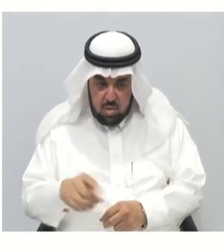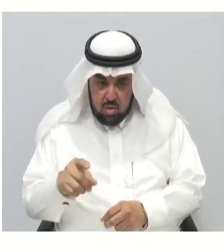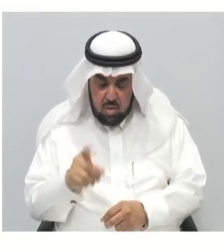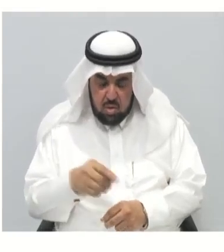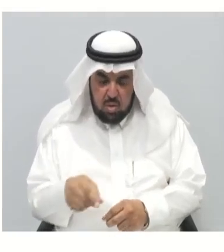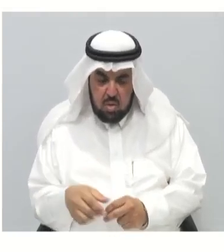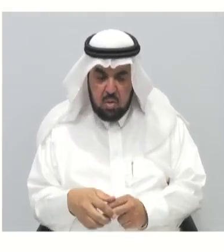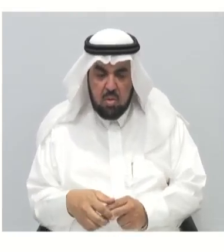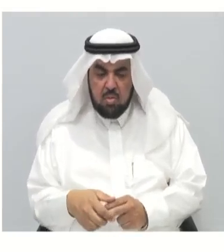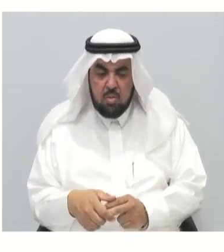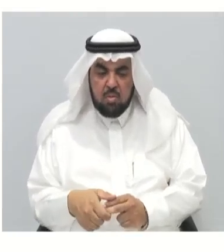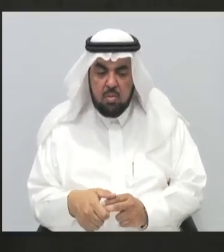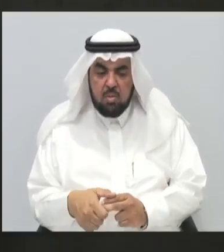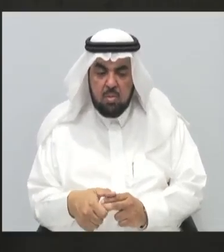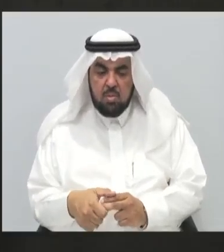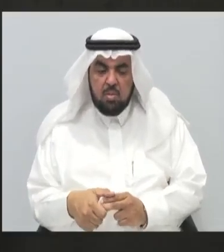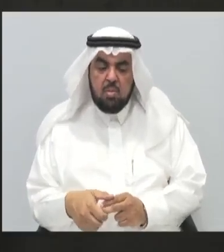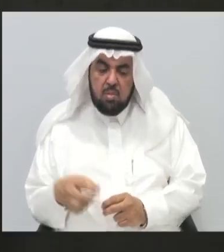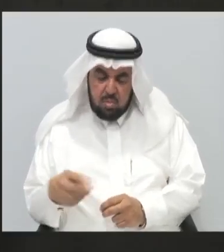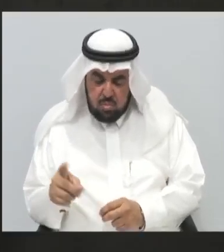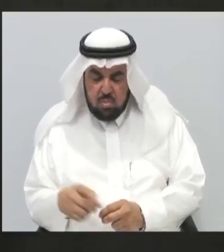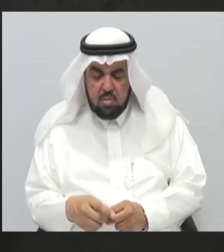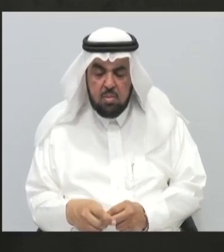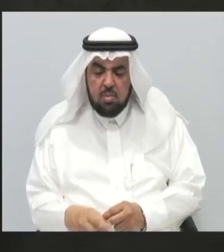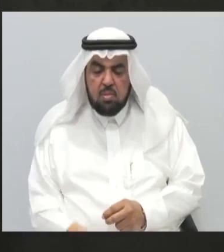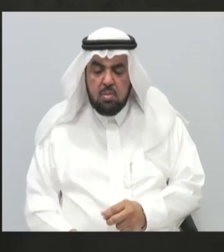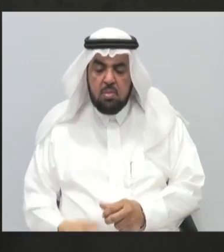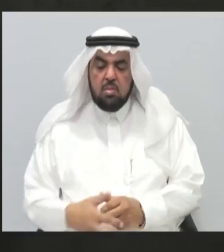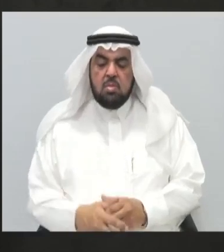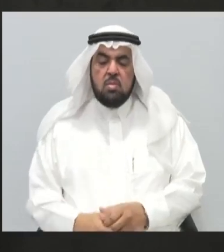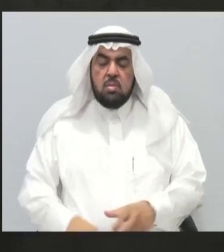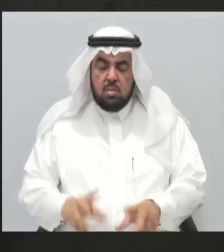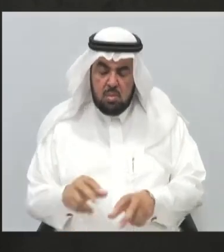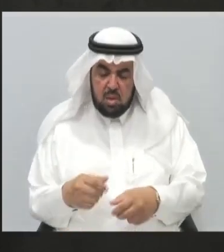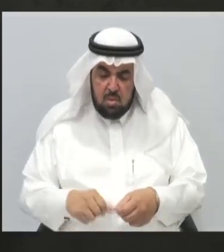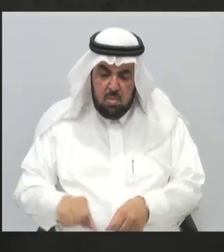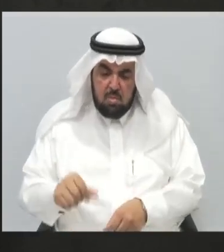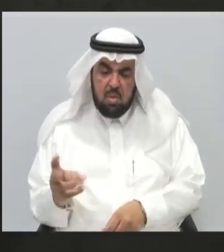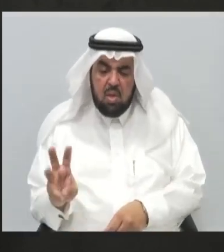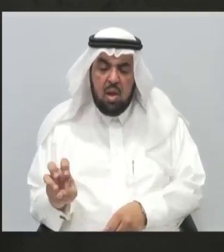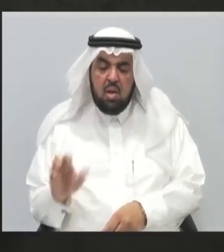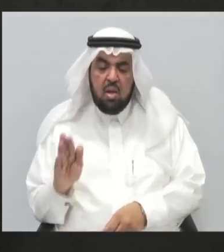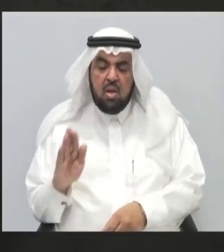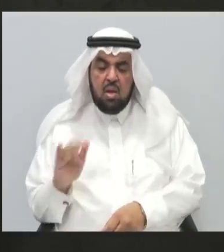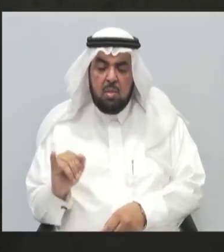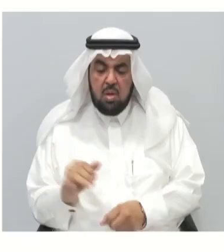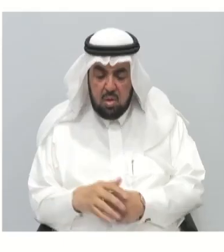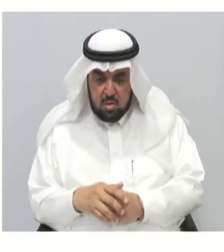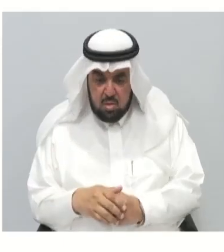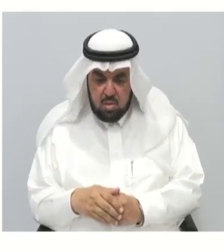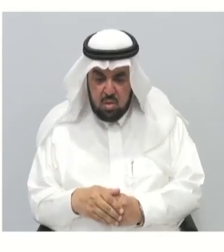صحيحه ام خاطئه احسنتم صحيحه فعلا راح يتوقف بعد 30 سم